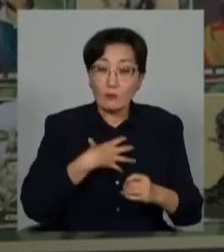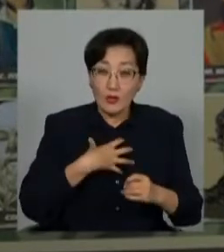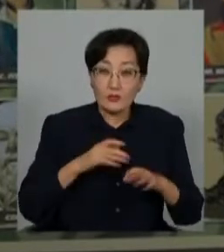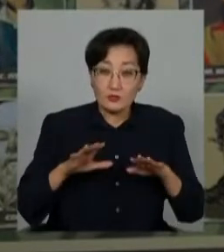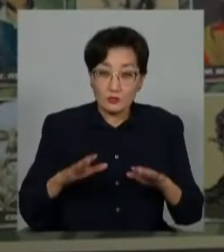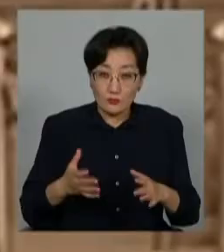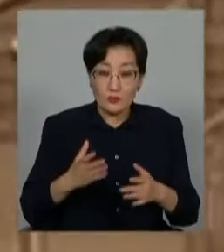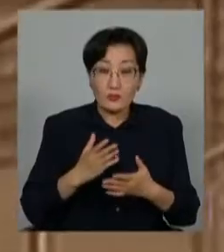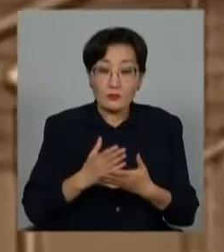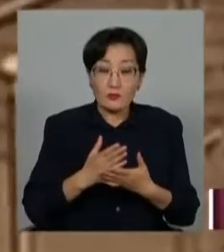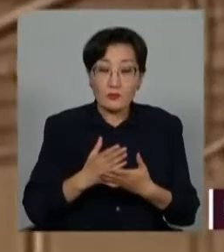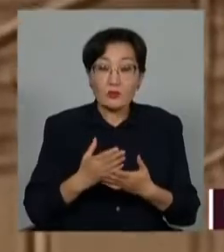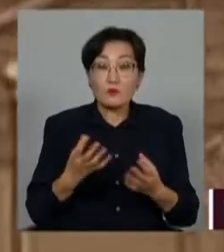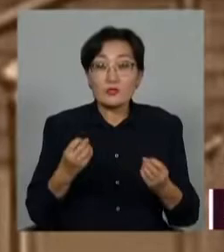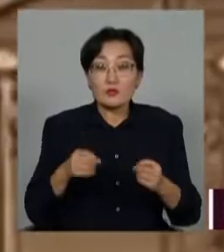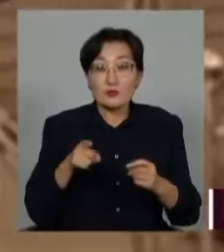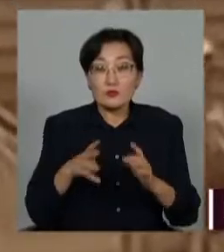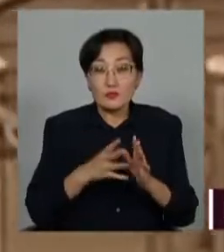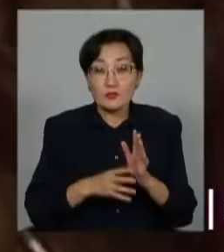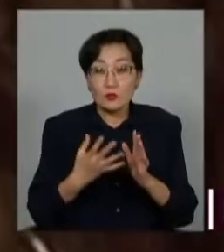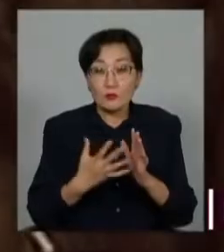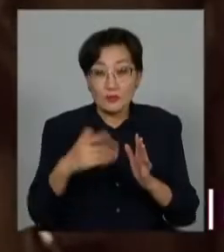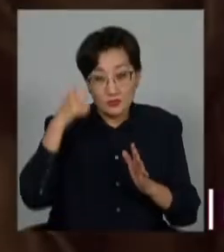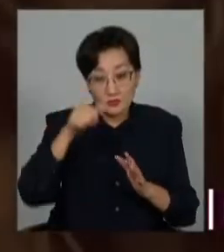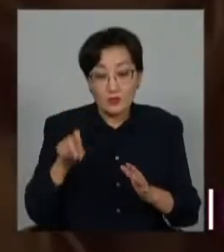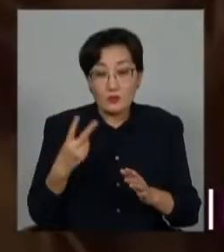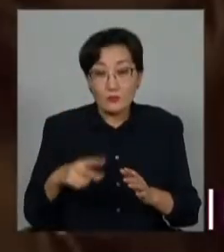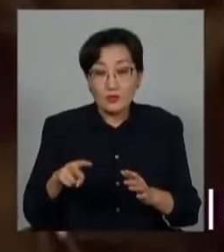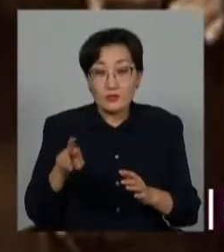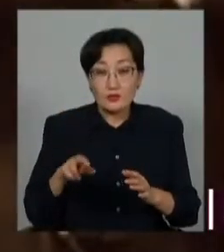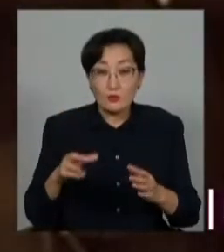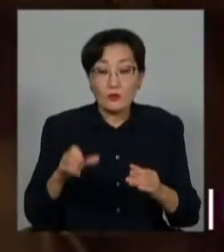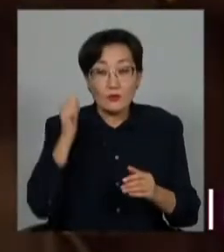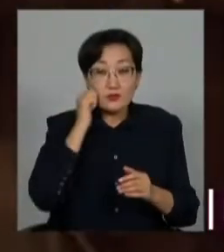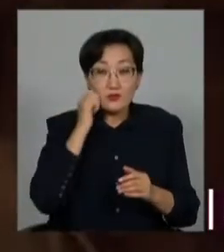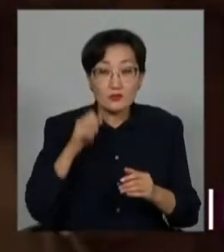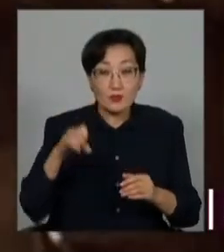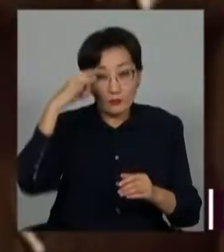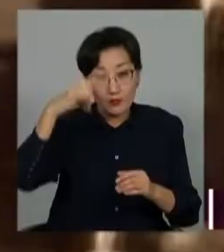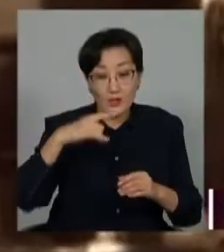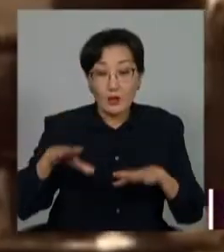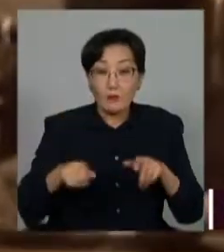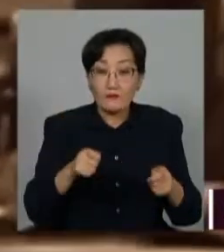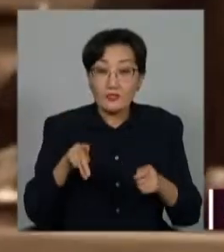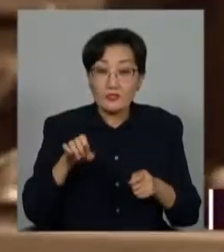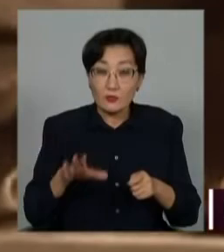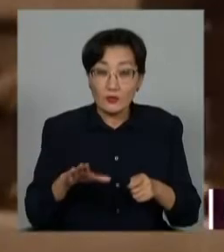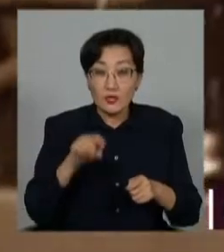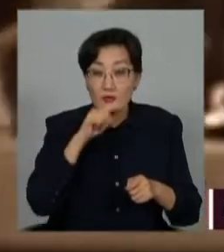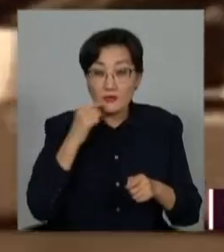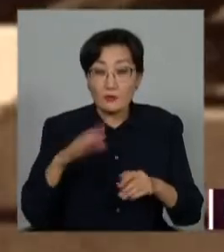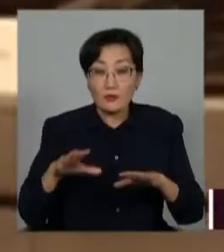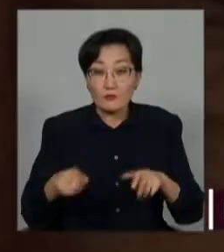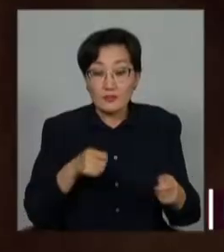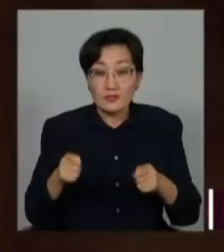оқиға болып табылады. Сонымен қатар 1995 жылдың 20 қаңтары Мәскеуде ел президенті Нұрсұлтан Назарбаев пен Ресей